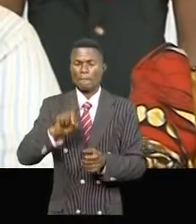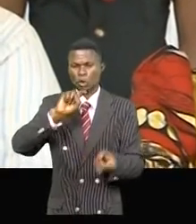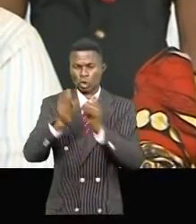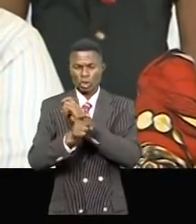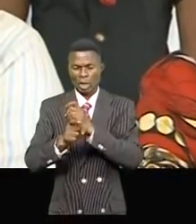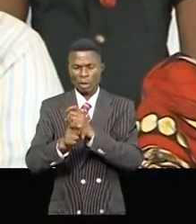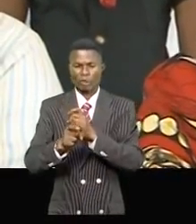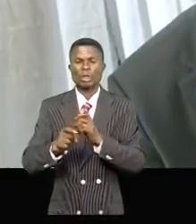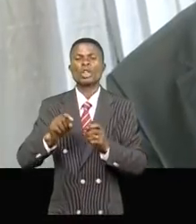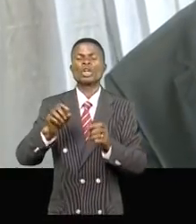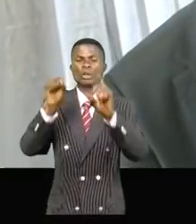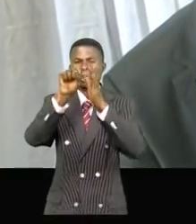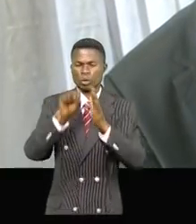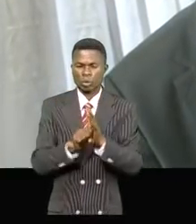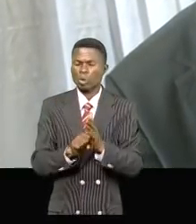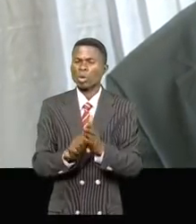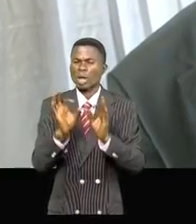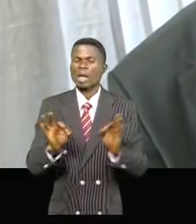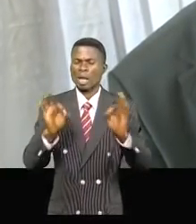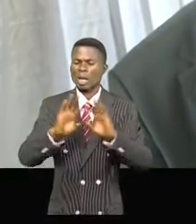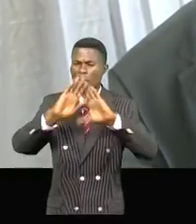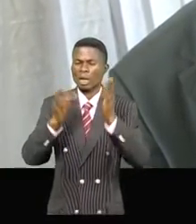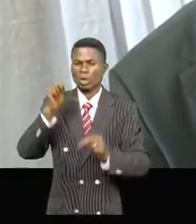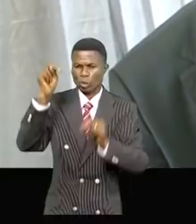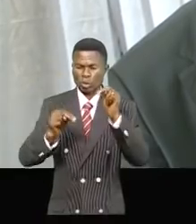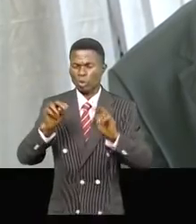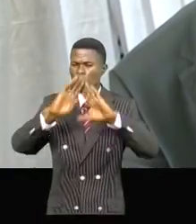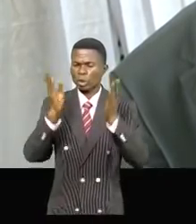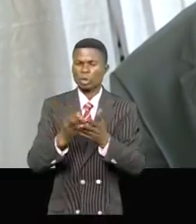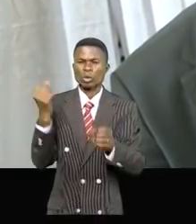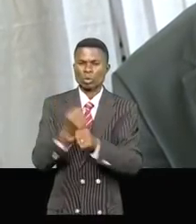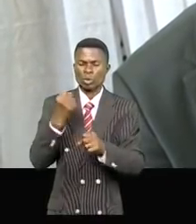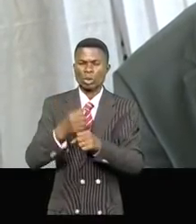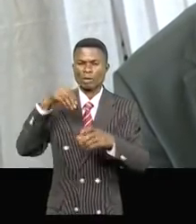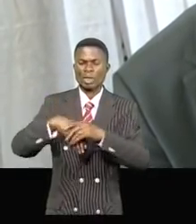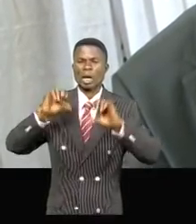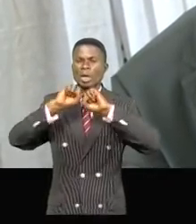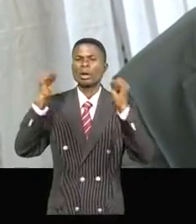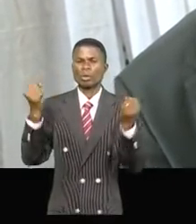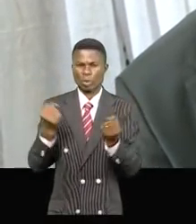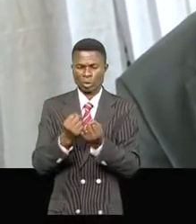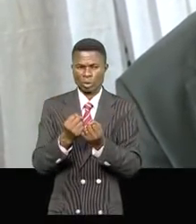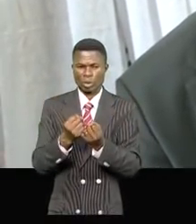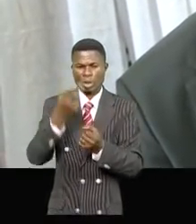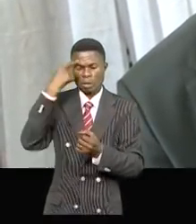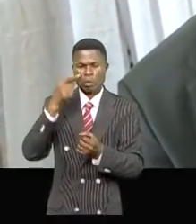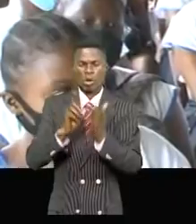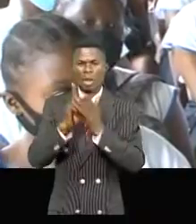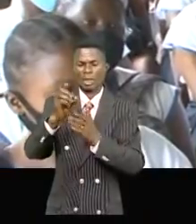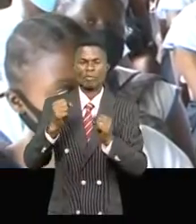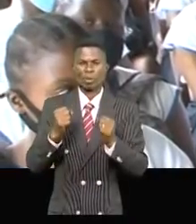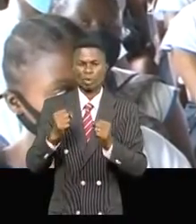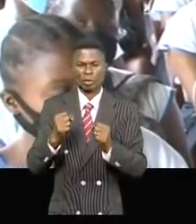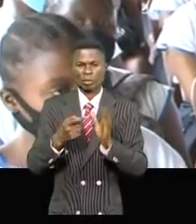structurels nécessaires à tous les niveaux et dans tous les domaines de la société, en faveur du développement durable.